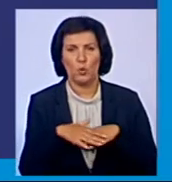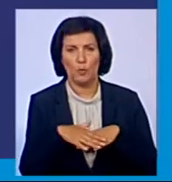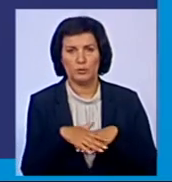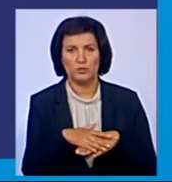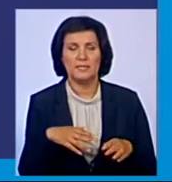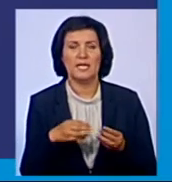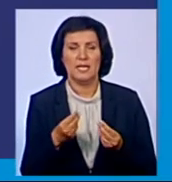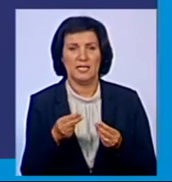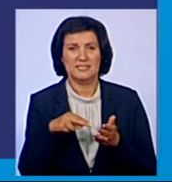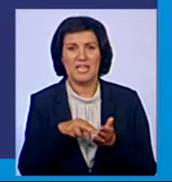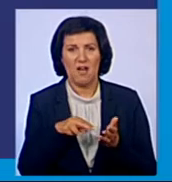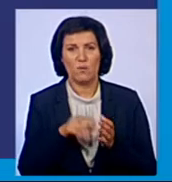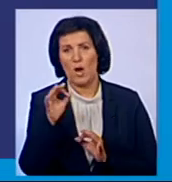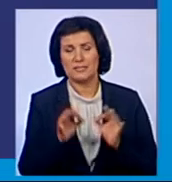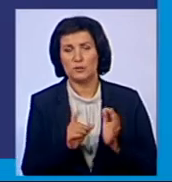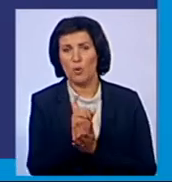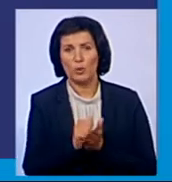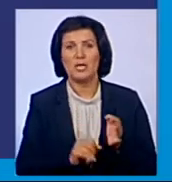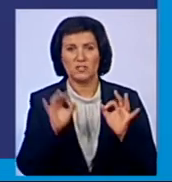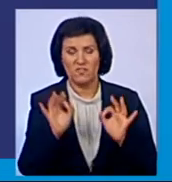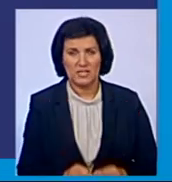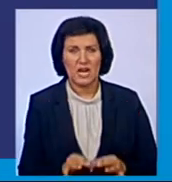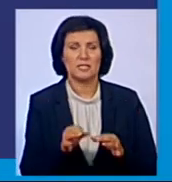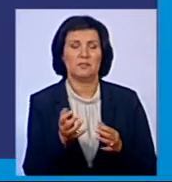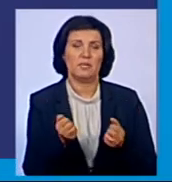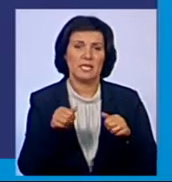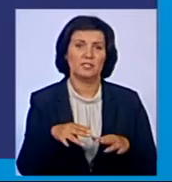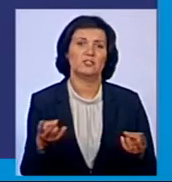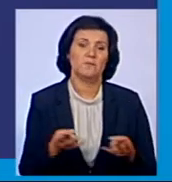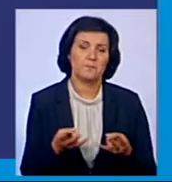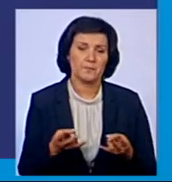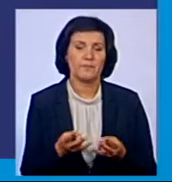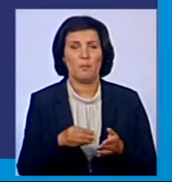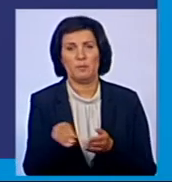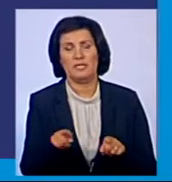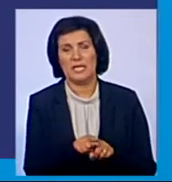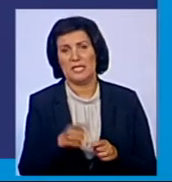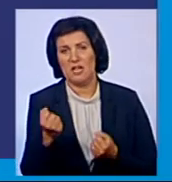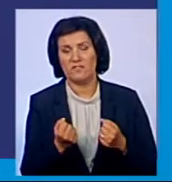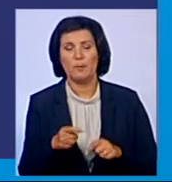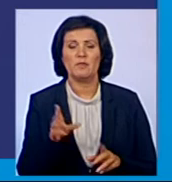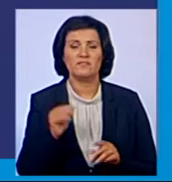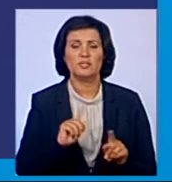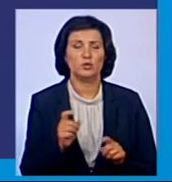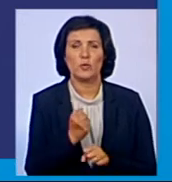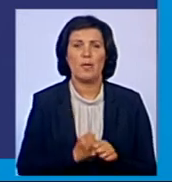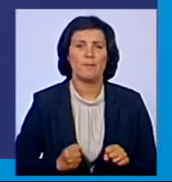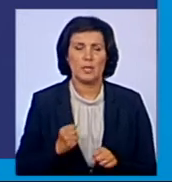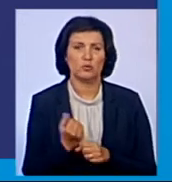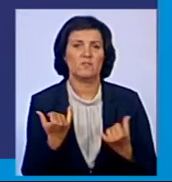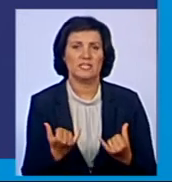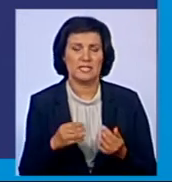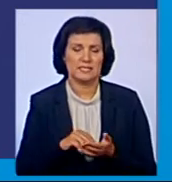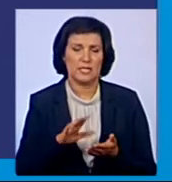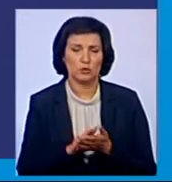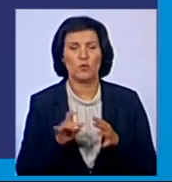ставку акцизного податку відразу і прийняти рішення, чи варто придбавати такий автомобіль. Все, що напрацьовано, зараз